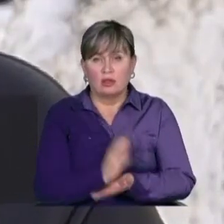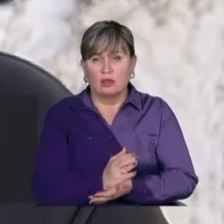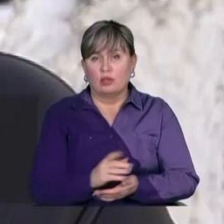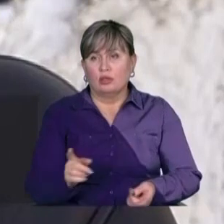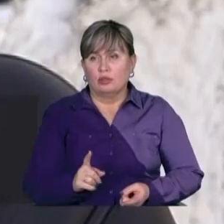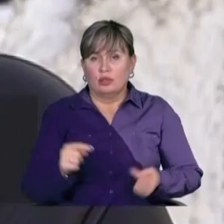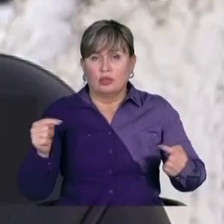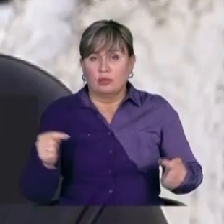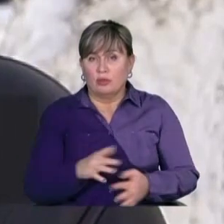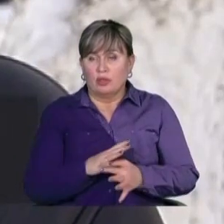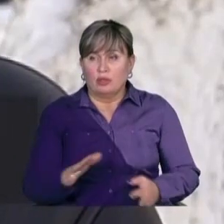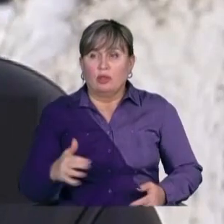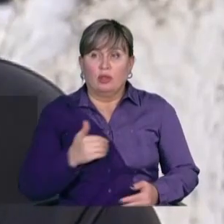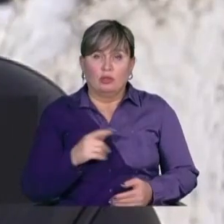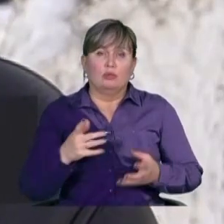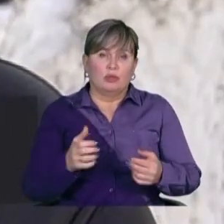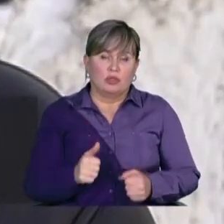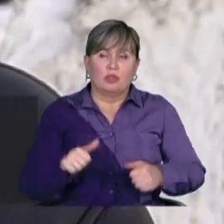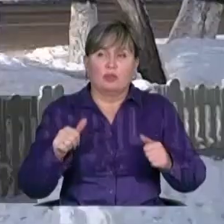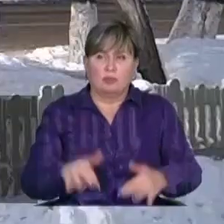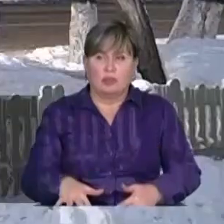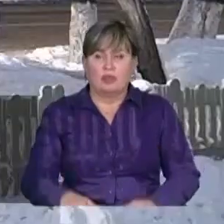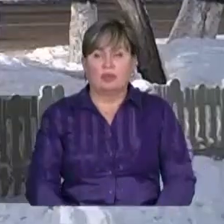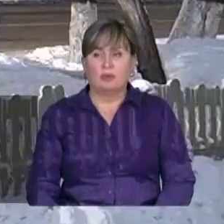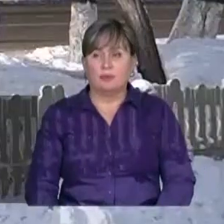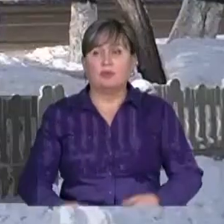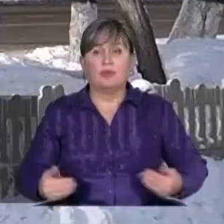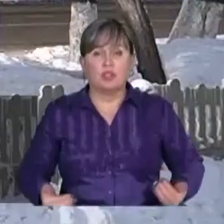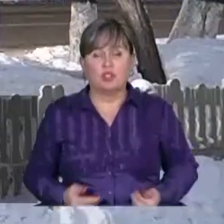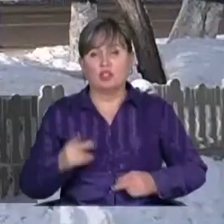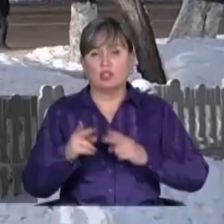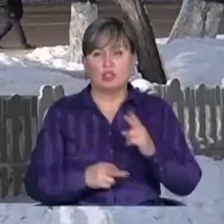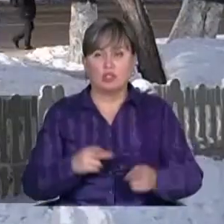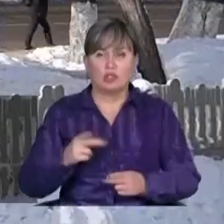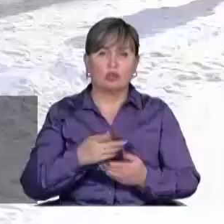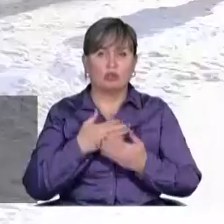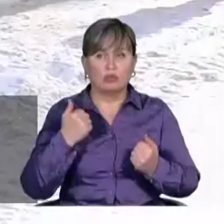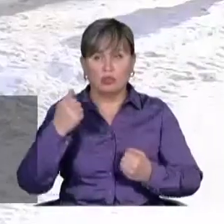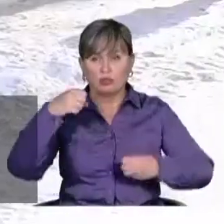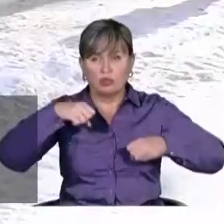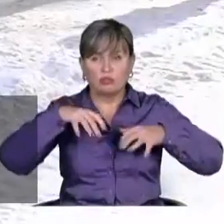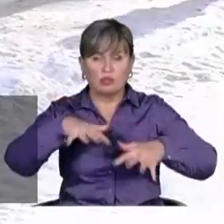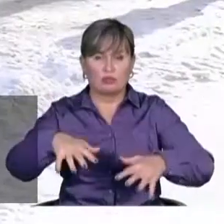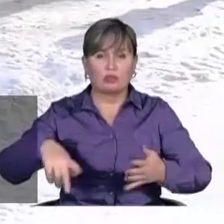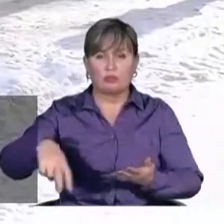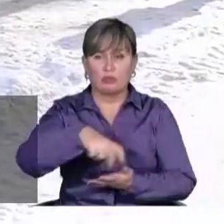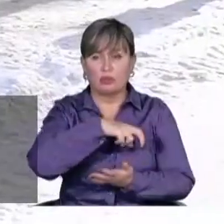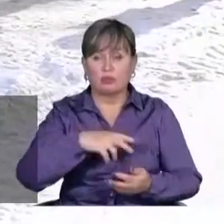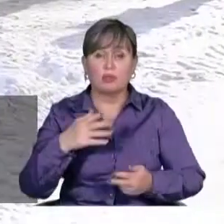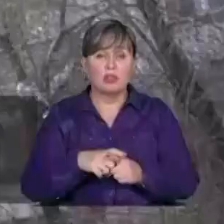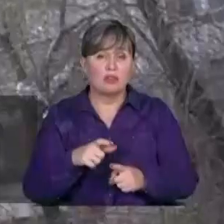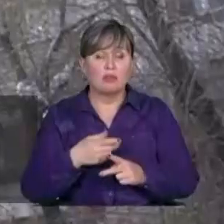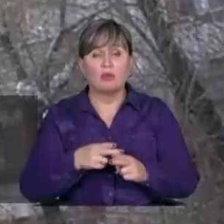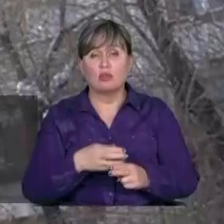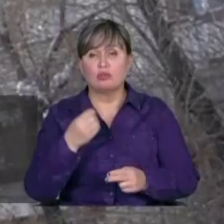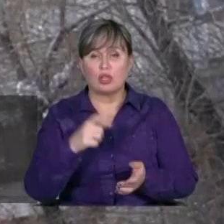нецелесообразен. Как бы хотим, чтобы приняли меры в этом отношении. Жители жалуются и на отсутствие фонарных столбов у пешеходных переходов. По их словам, это